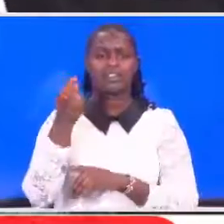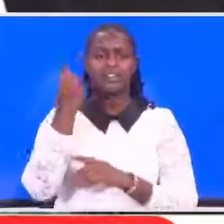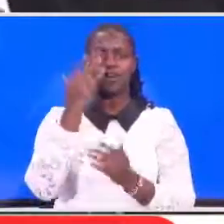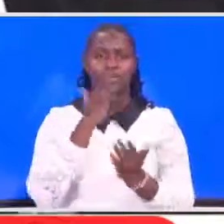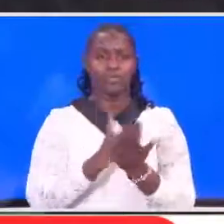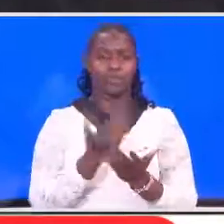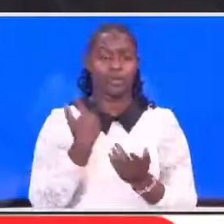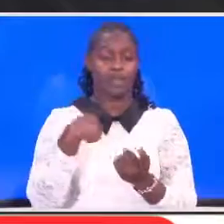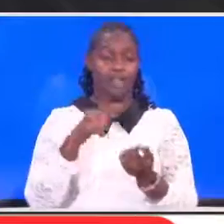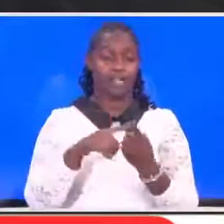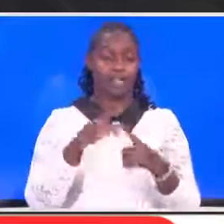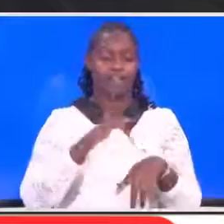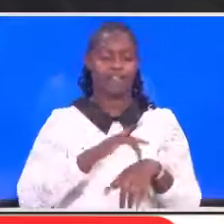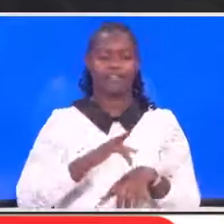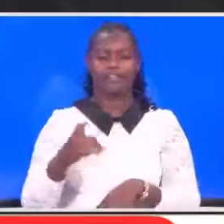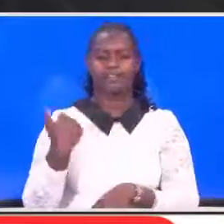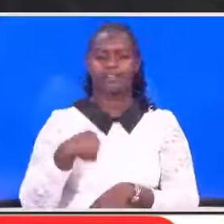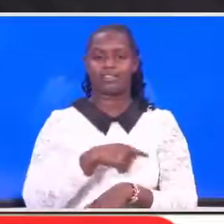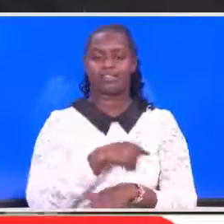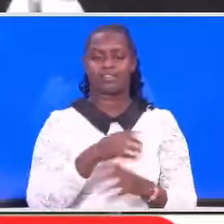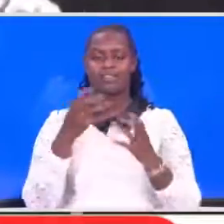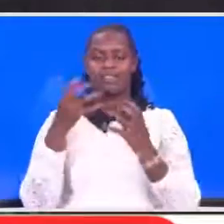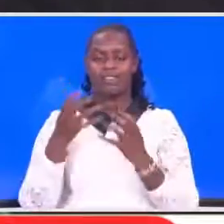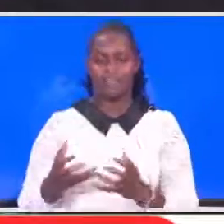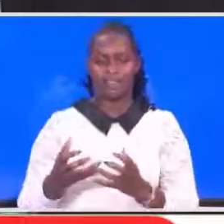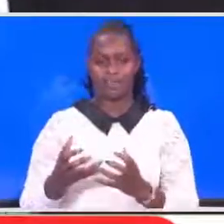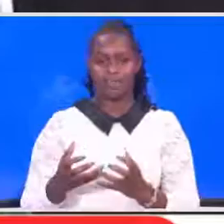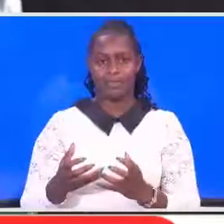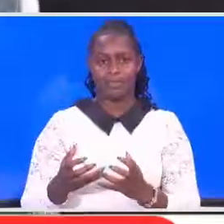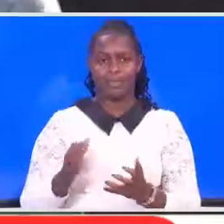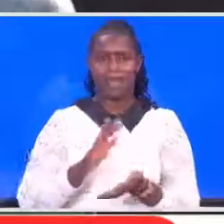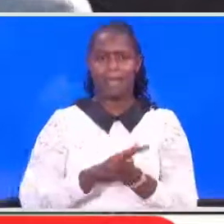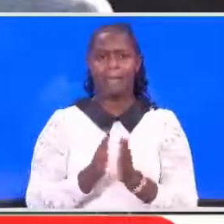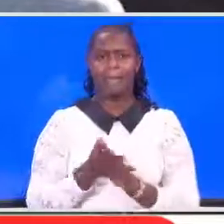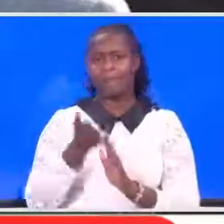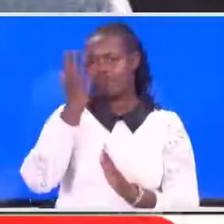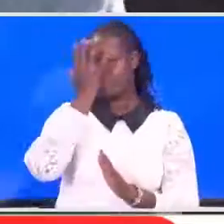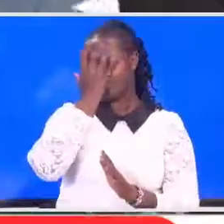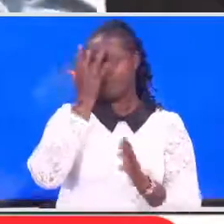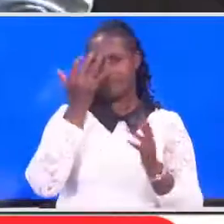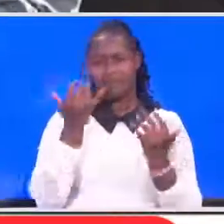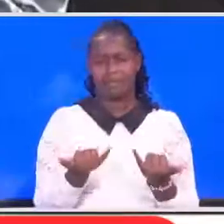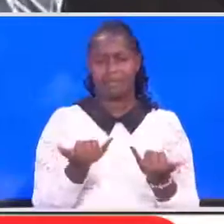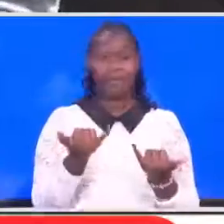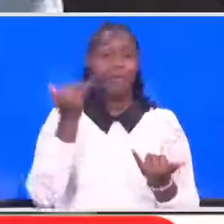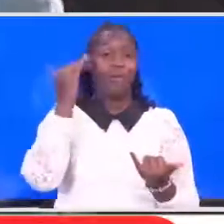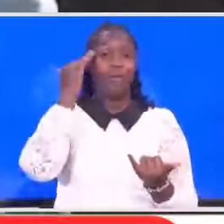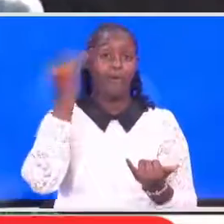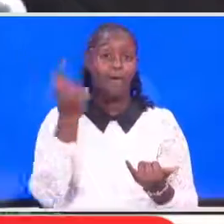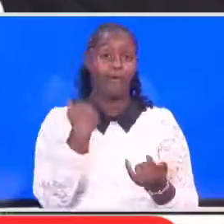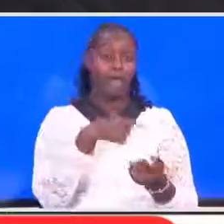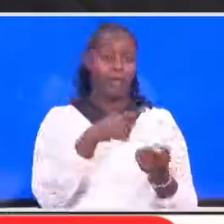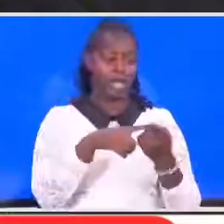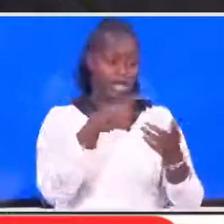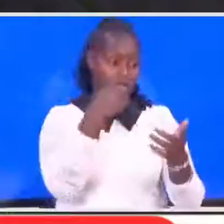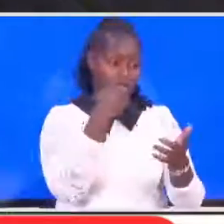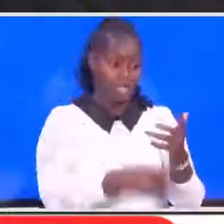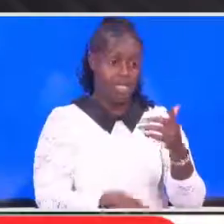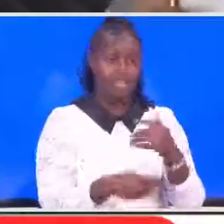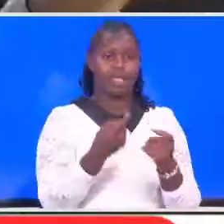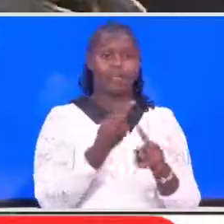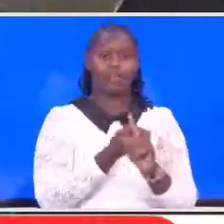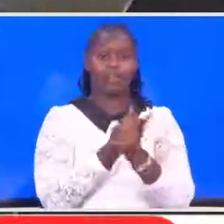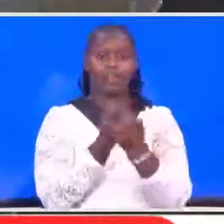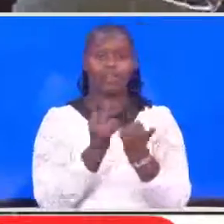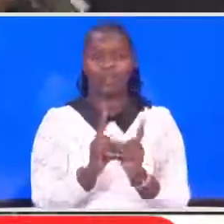imetupeleka nyuma sana, na imekuwa aibu kwa sababu tunachukua taxes kwako,